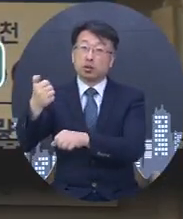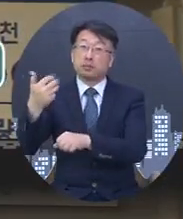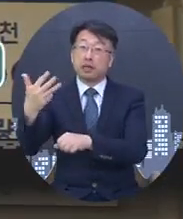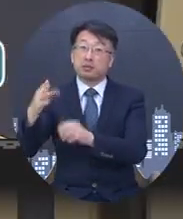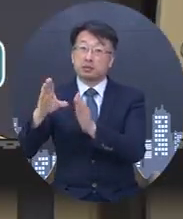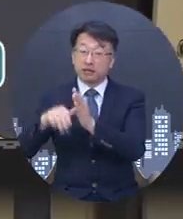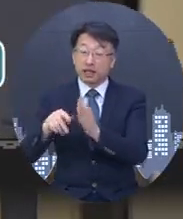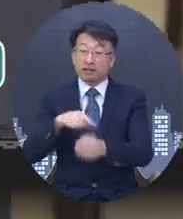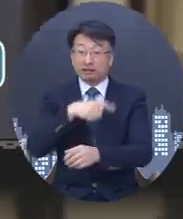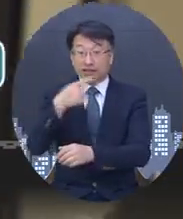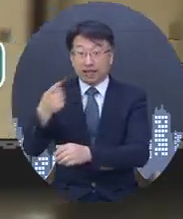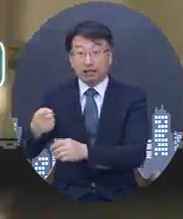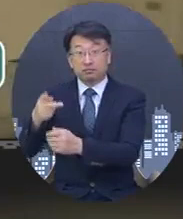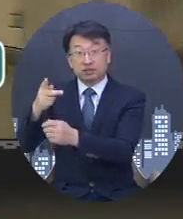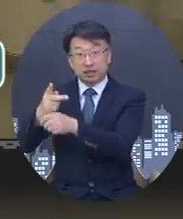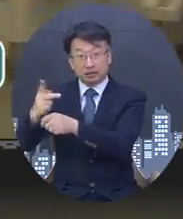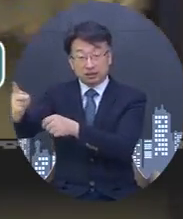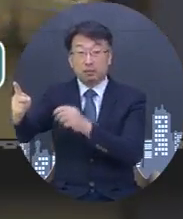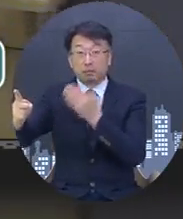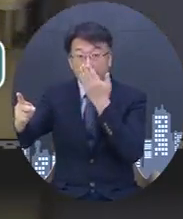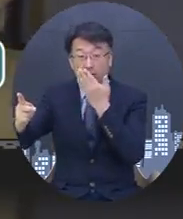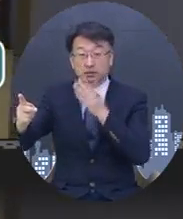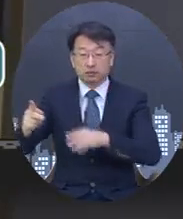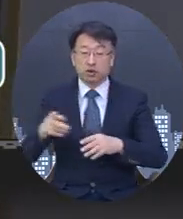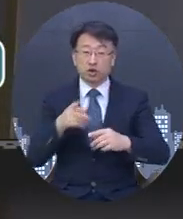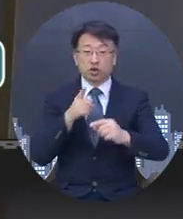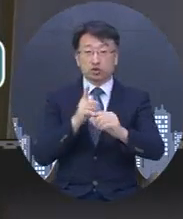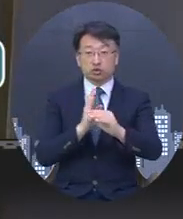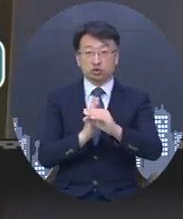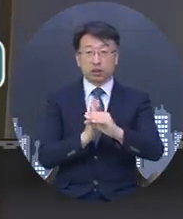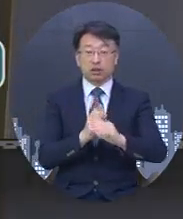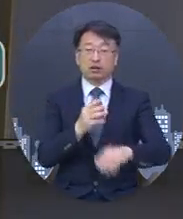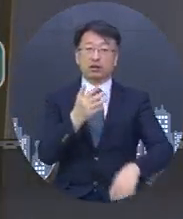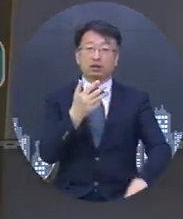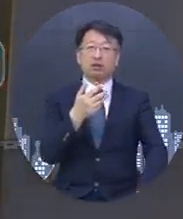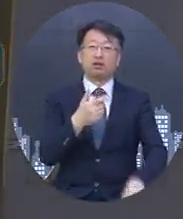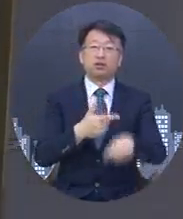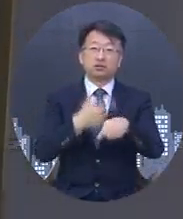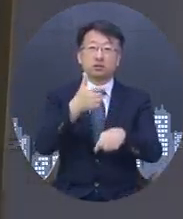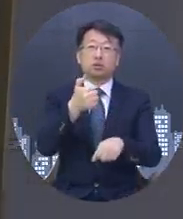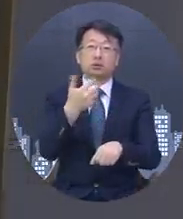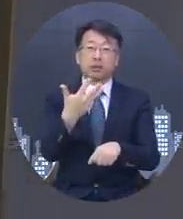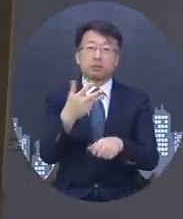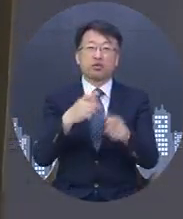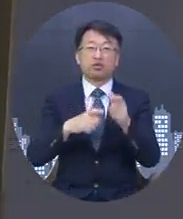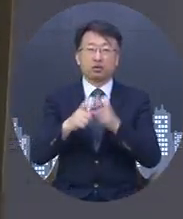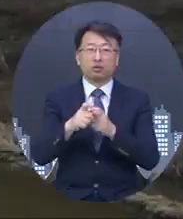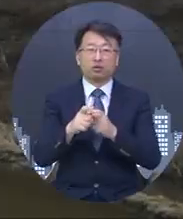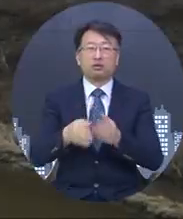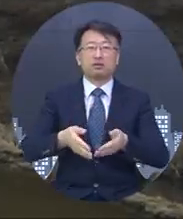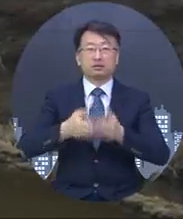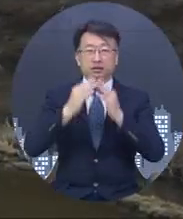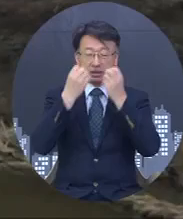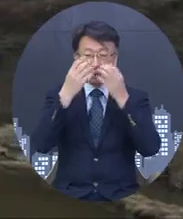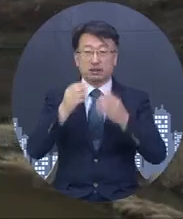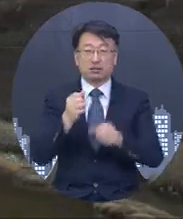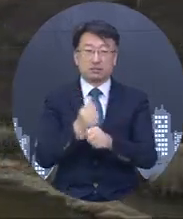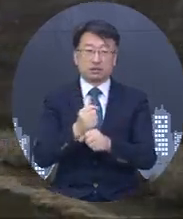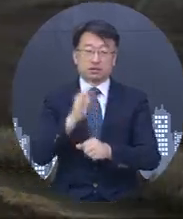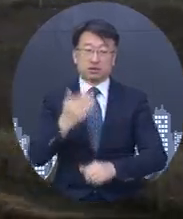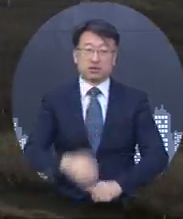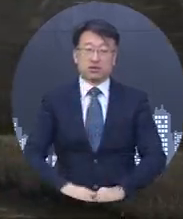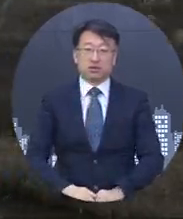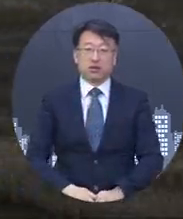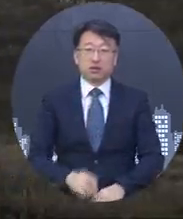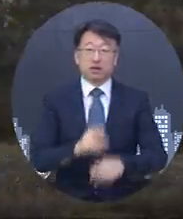다음 KTX를 탈 수 있었지만 중간에 6시 58분 열차가 추가로 투입된 겁니다. 주중에는